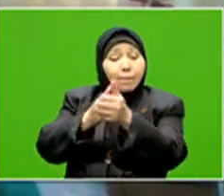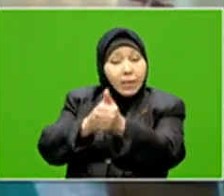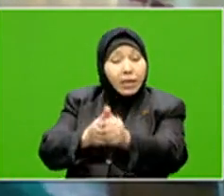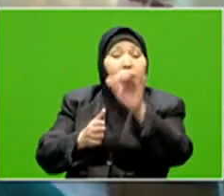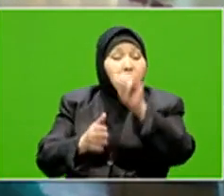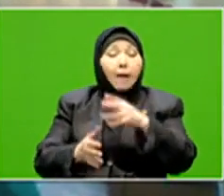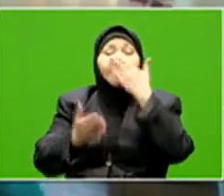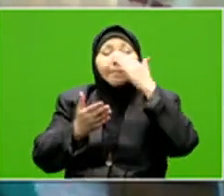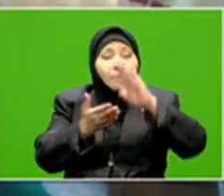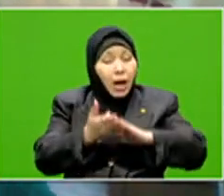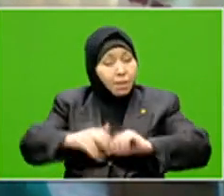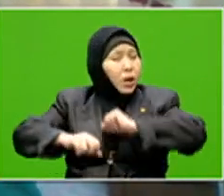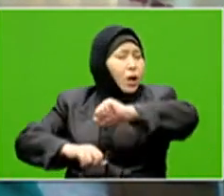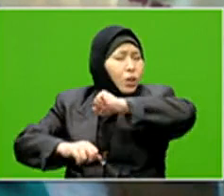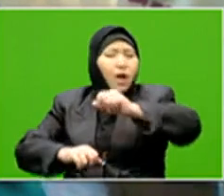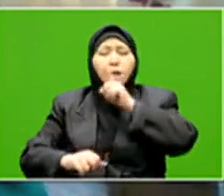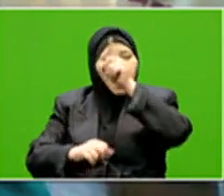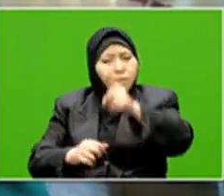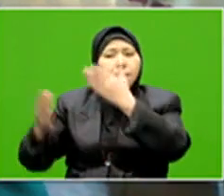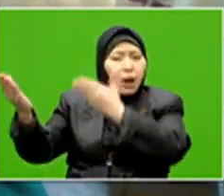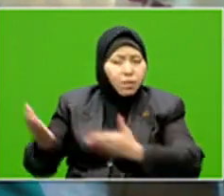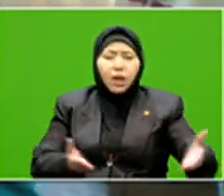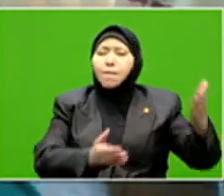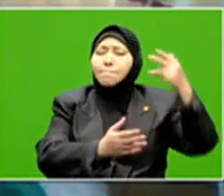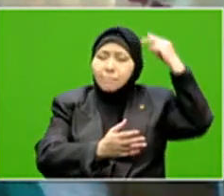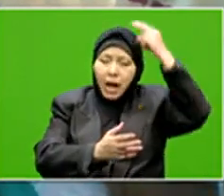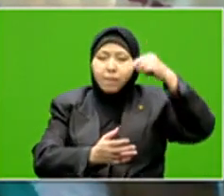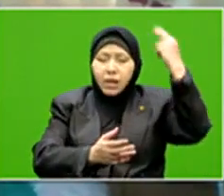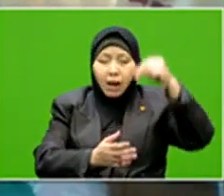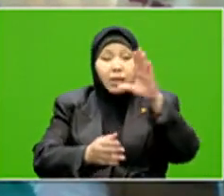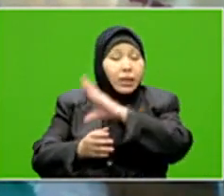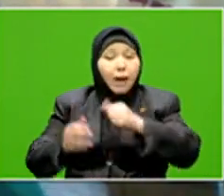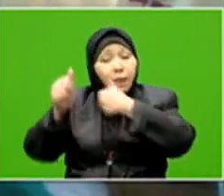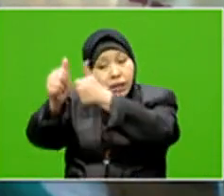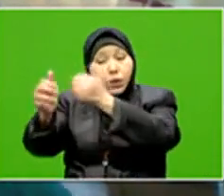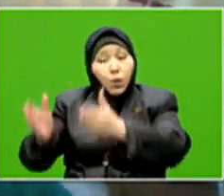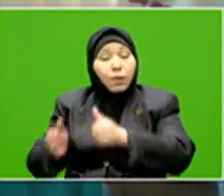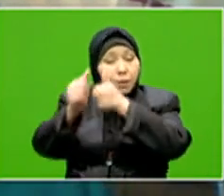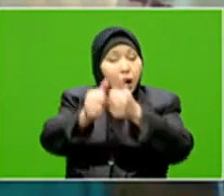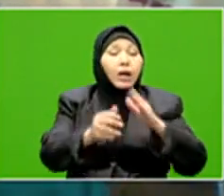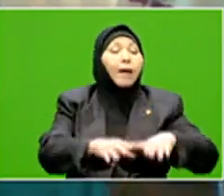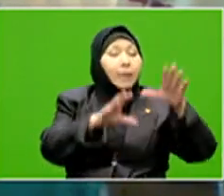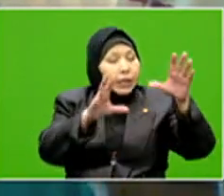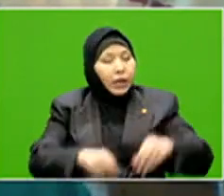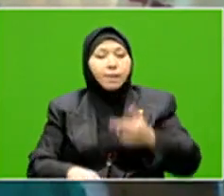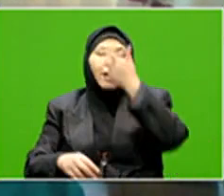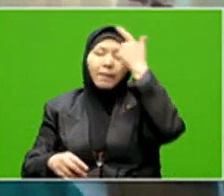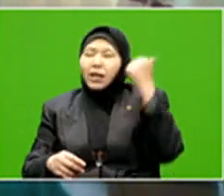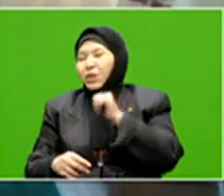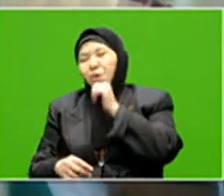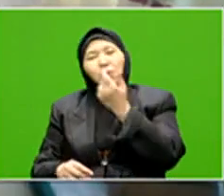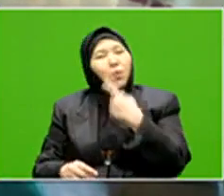yang buruk menentang kebenaran yang dibawakan oleh para Nabi dan juga pengikut-pengikutnya ini akan menerima akibat yang bukan